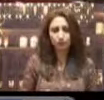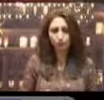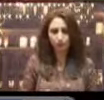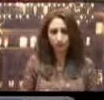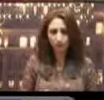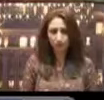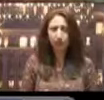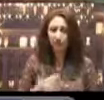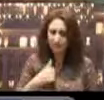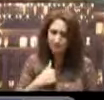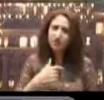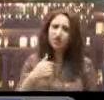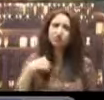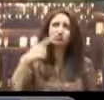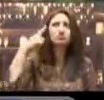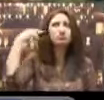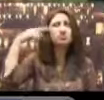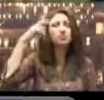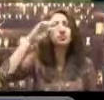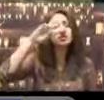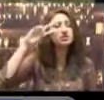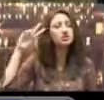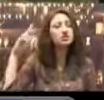طبعا بيجي لحظات الواحد بيسرح